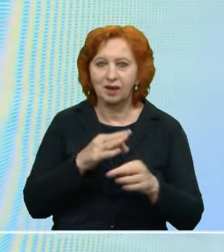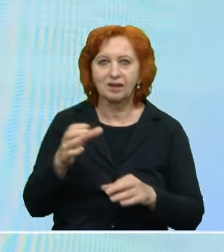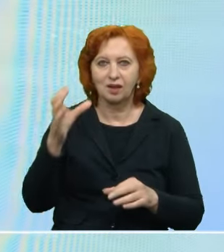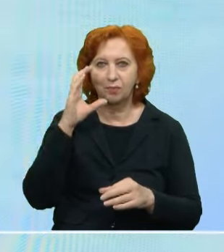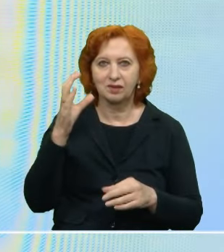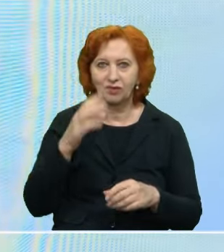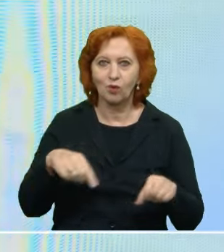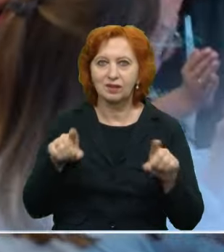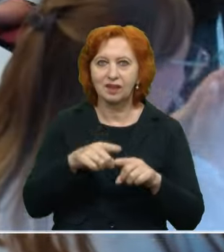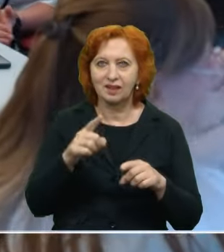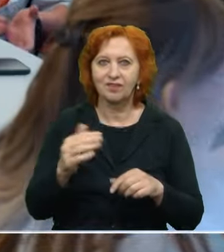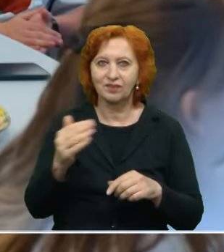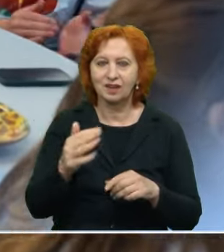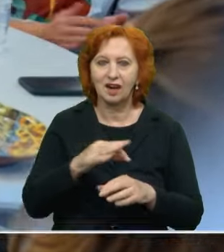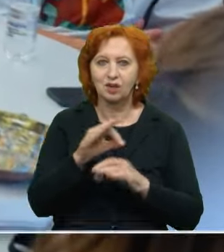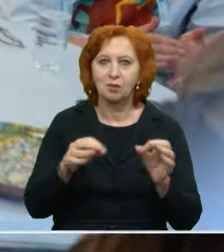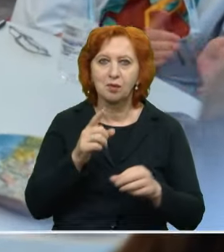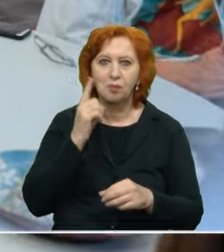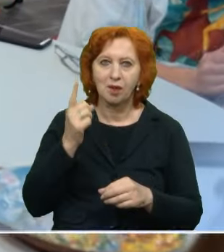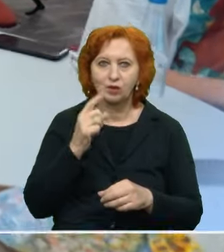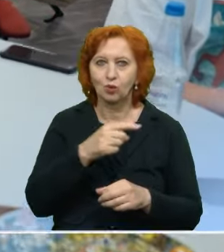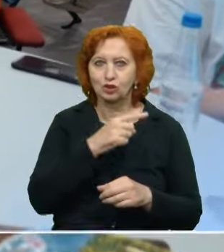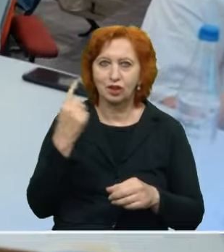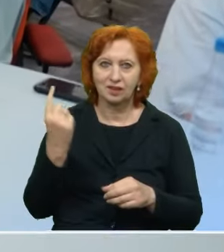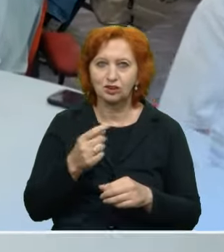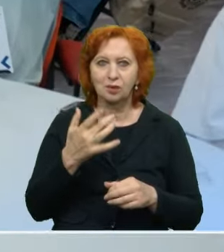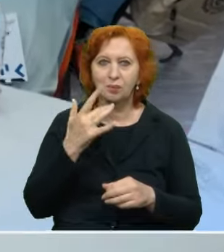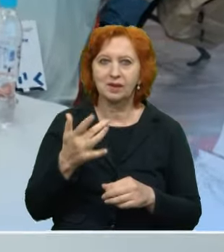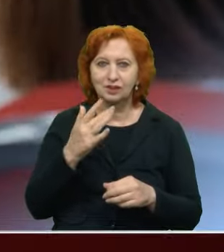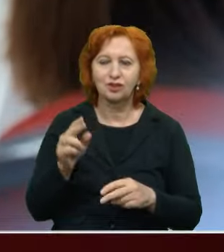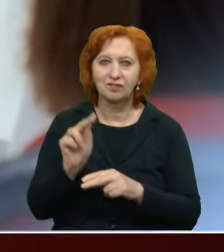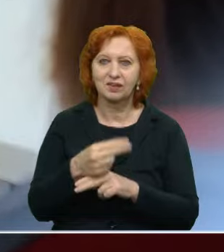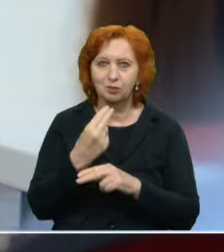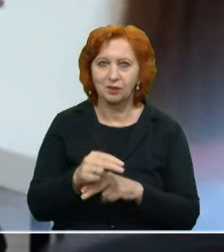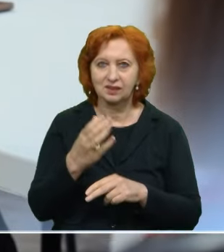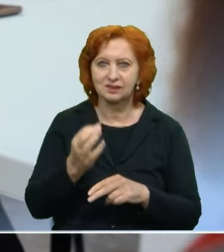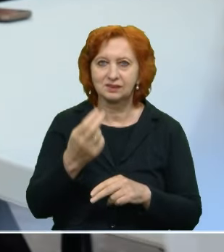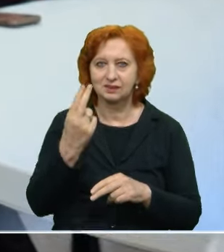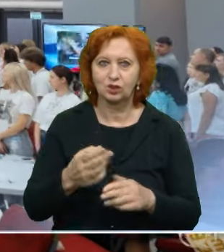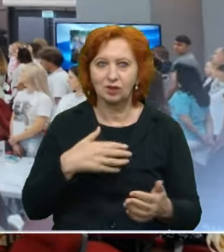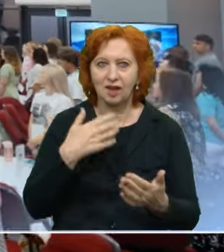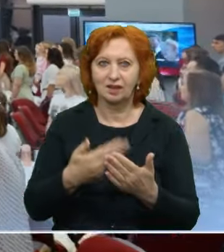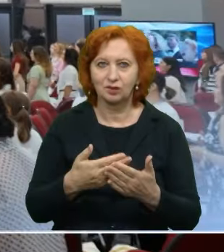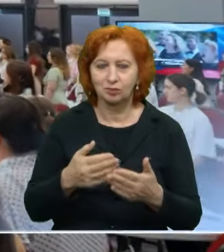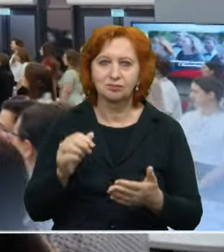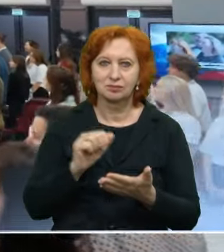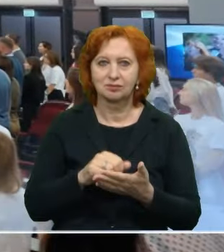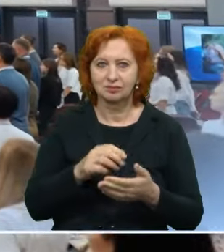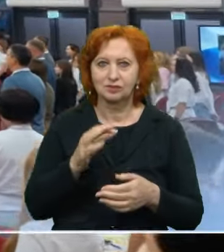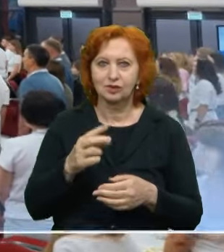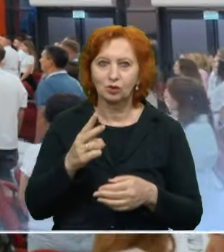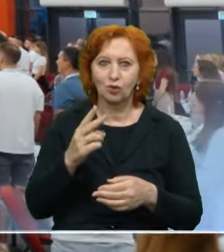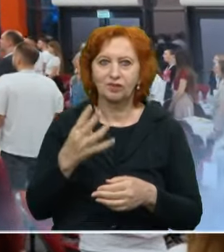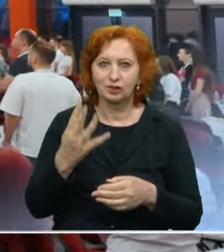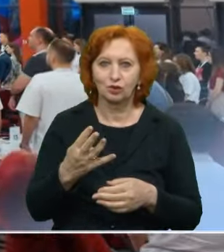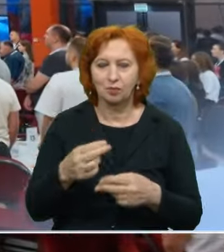а также таких федеральных проектов, как «Молодежь России», «Патриотическое воспитание граждан» и «Социальная активность». Виктория Слепченко,